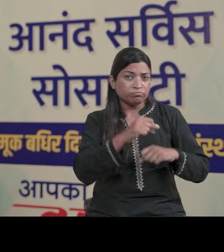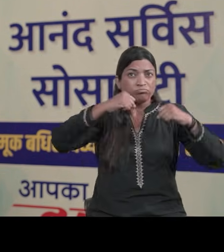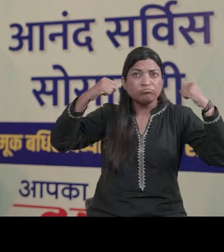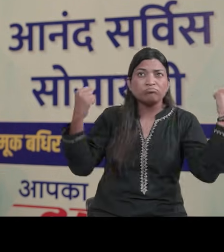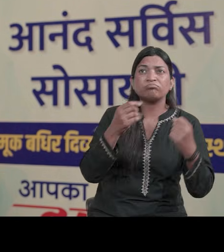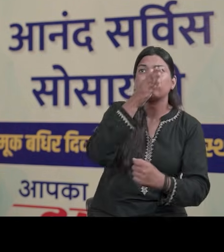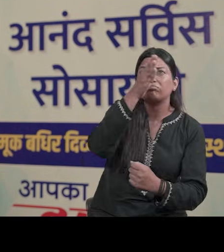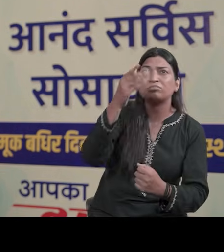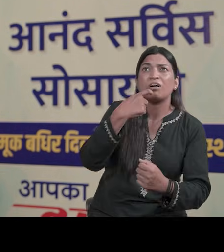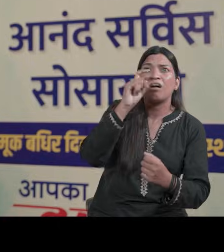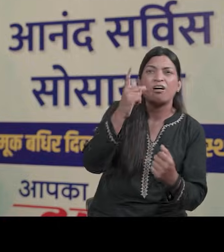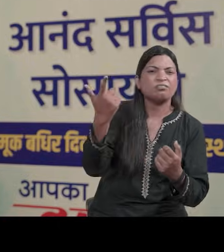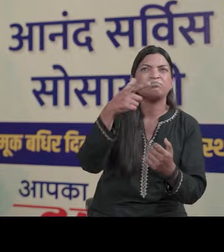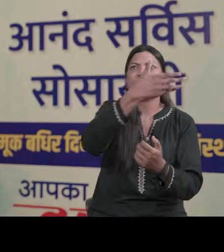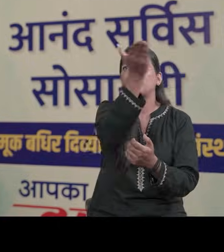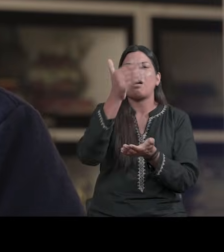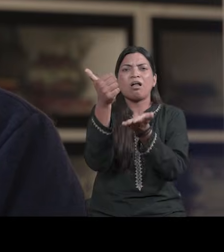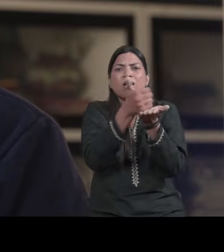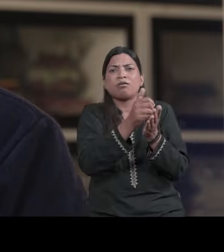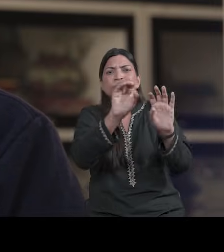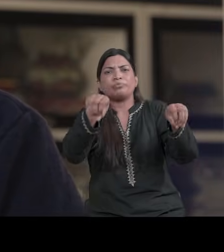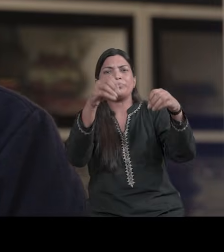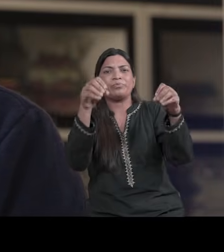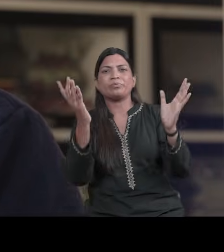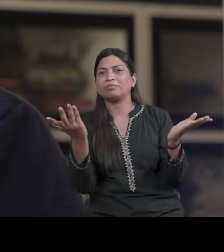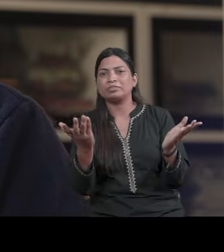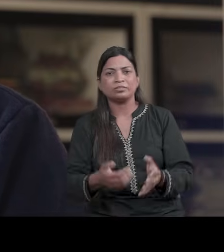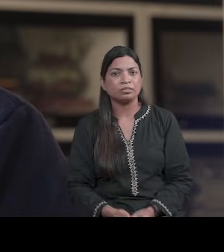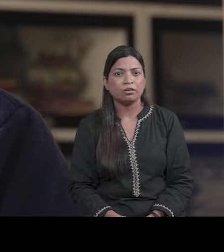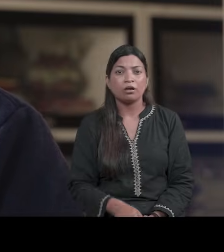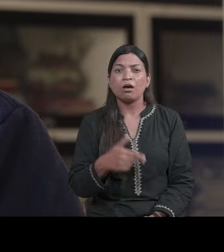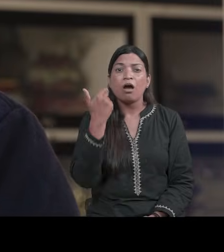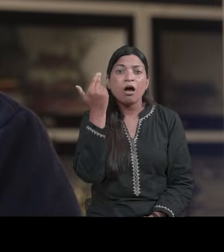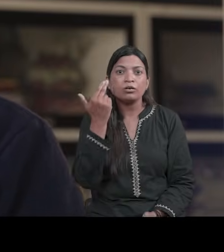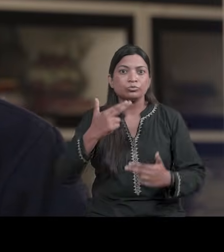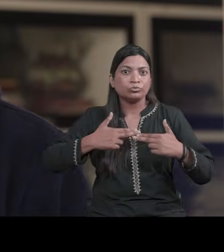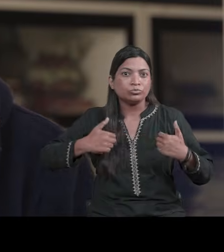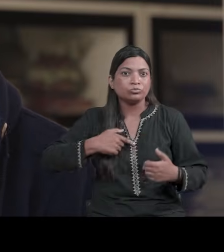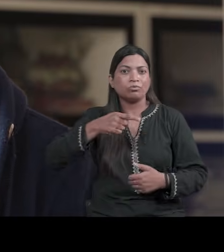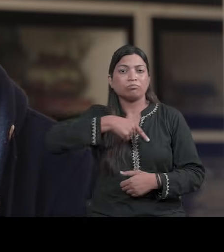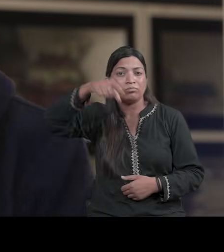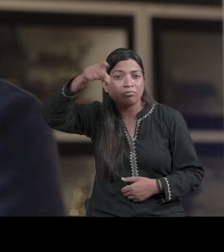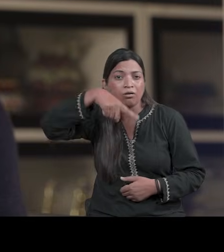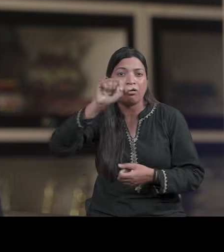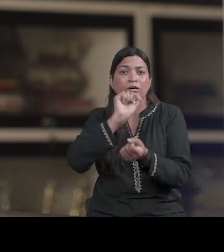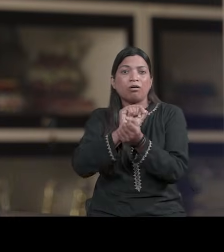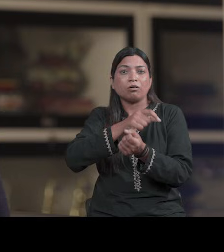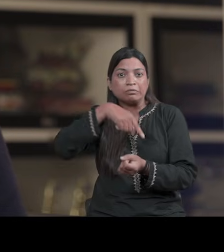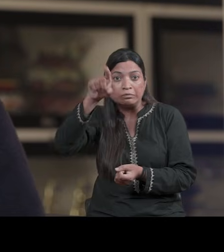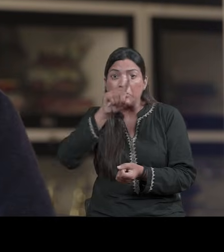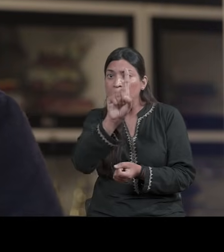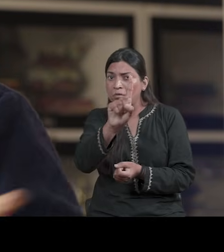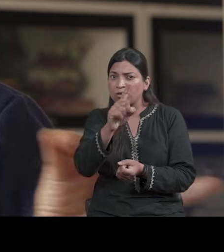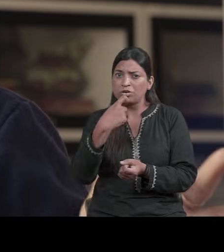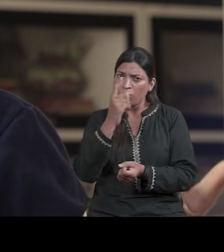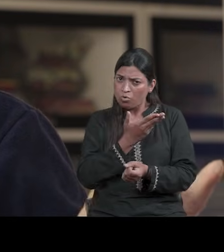करने वाला, क्योंकि ये बहुत कोर्ट की और पुलिस की जो प्रोसीडिंग होती है ना, ये ऐसी नहीं होती कि आप गए, एफआईआर हुई और कल सजा हुई।